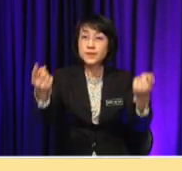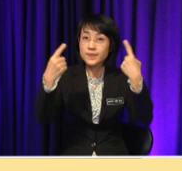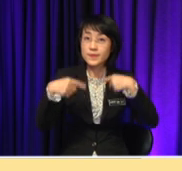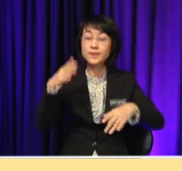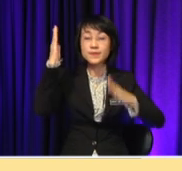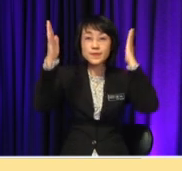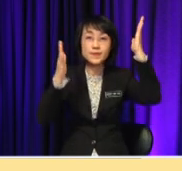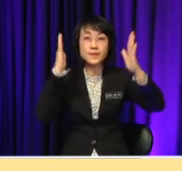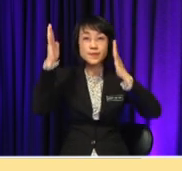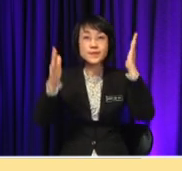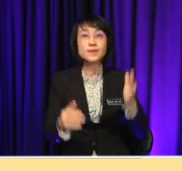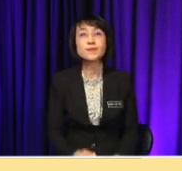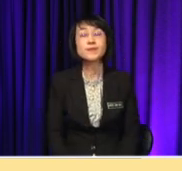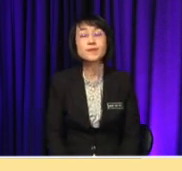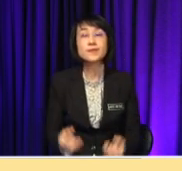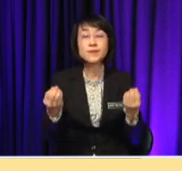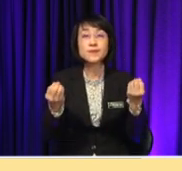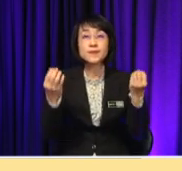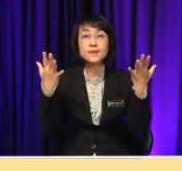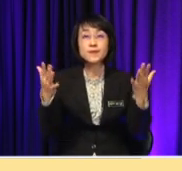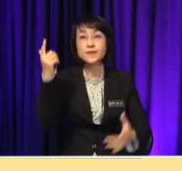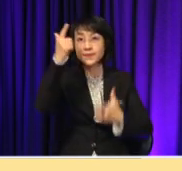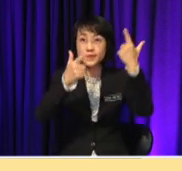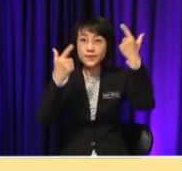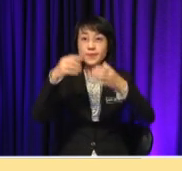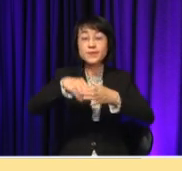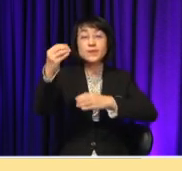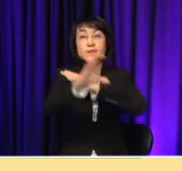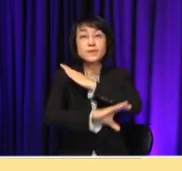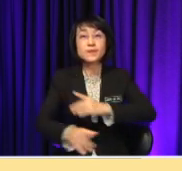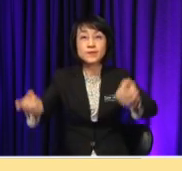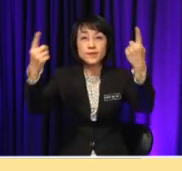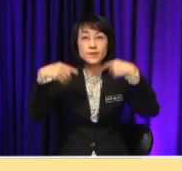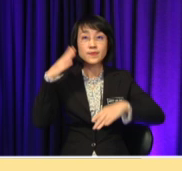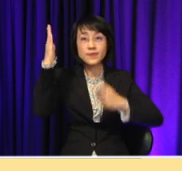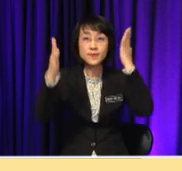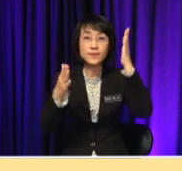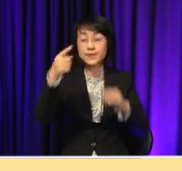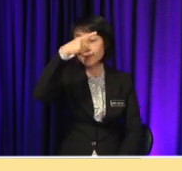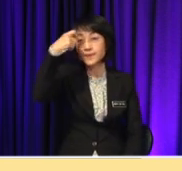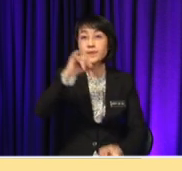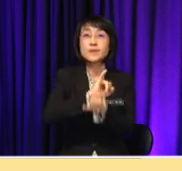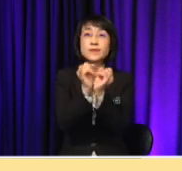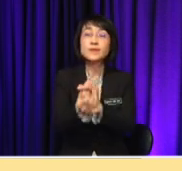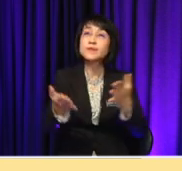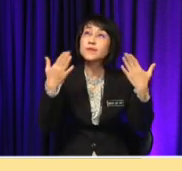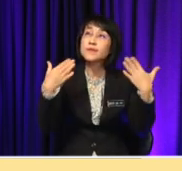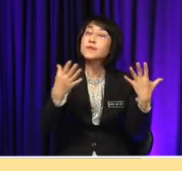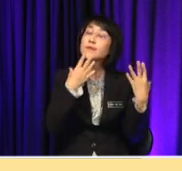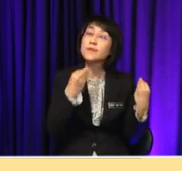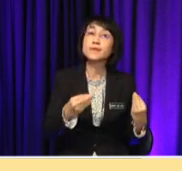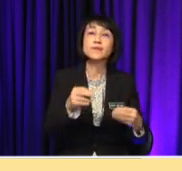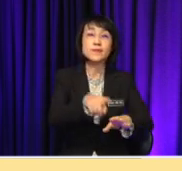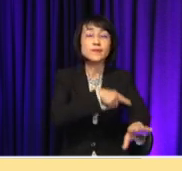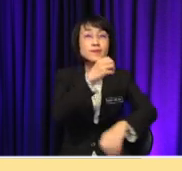Malaysia nah waktu ditengok ramai pancung-pancuk di negara luar datang dari negara kita disebabkan oleh iklim yang panas dalam bak sepanjang tahun antara